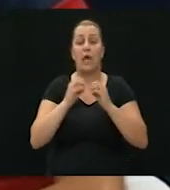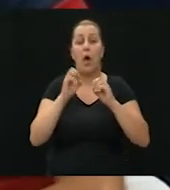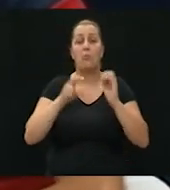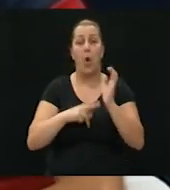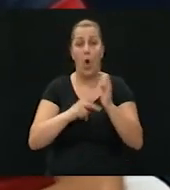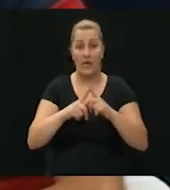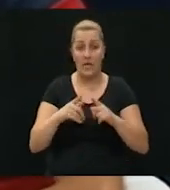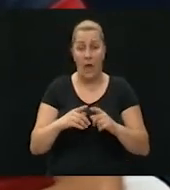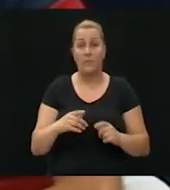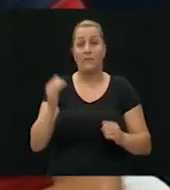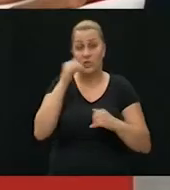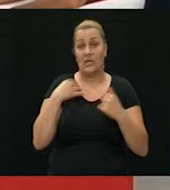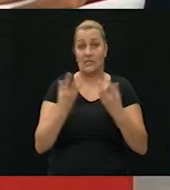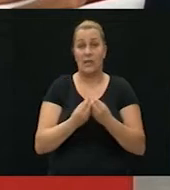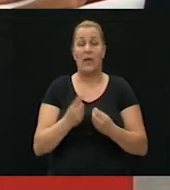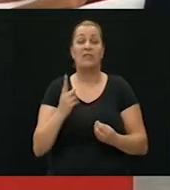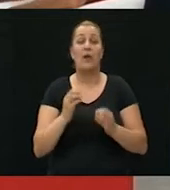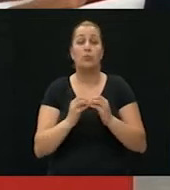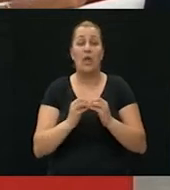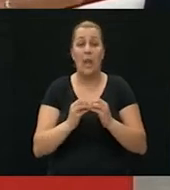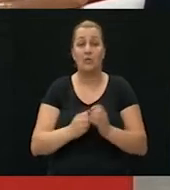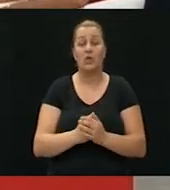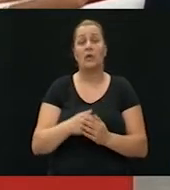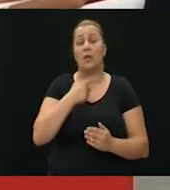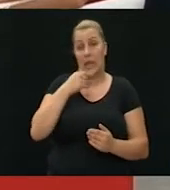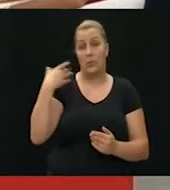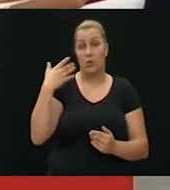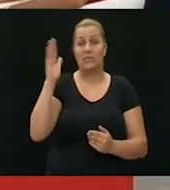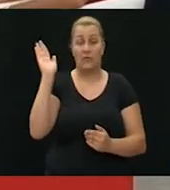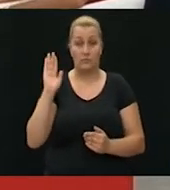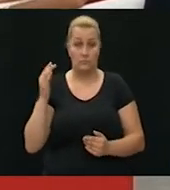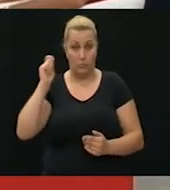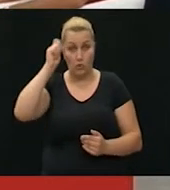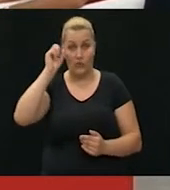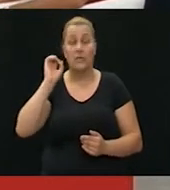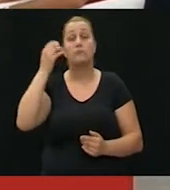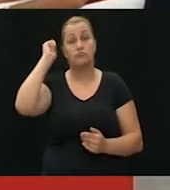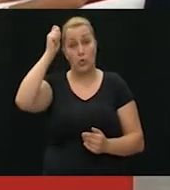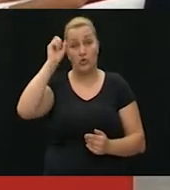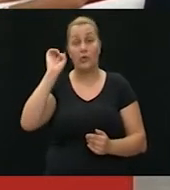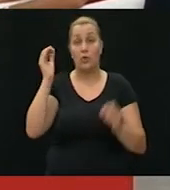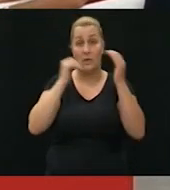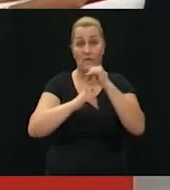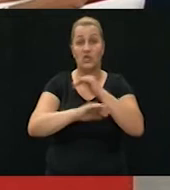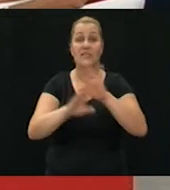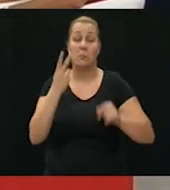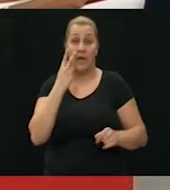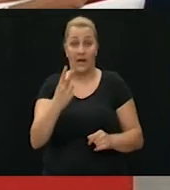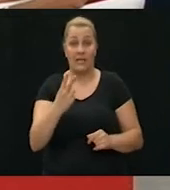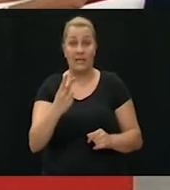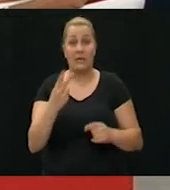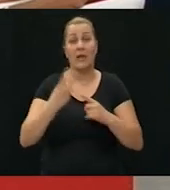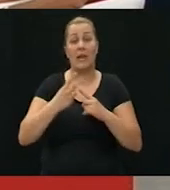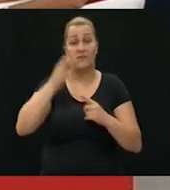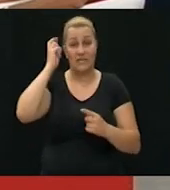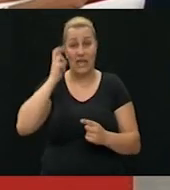društvu večeras Ivan Budalić. Lijep pozdrav, poštovanje. Poštovanje, dobro veče svim gledateljima